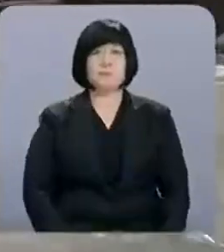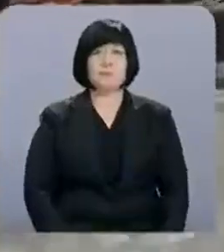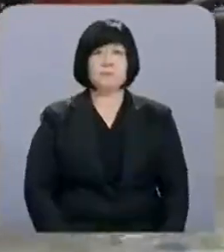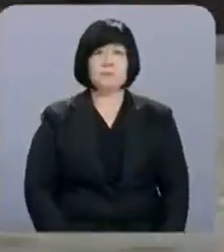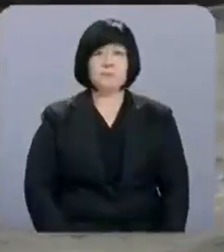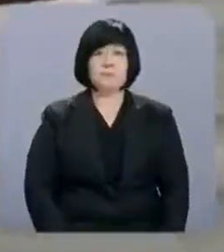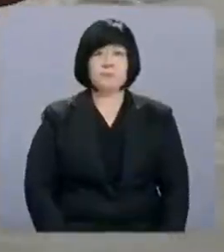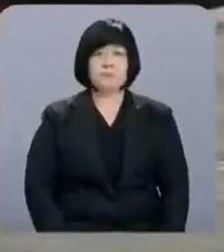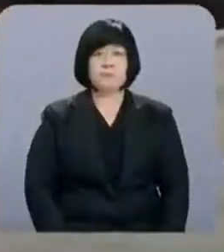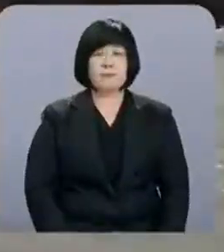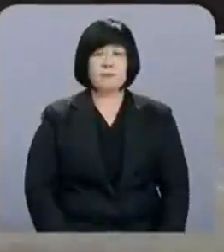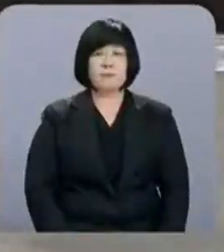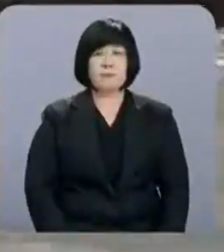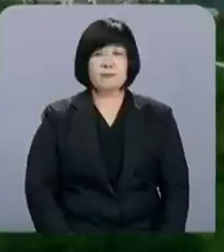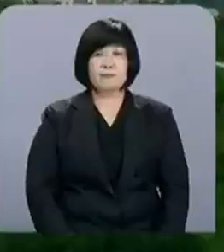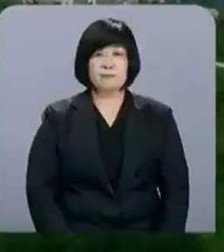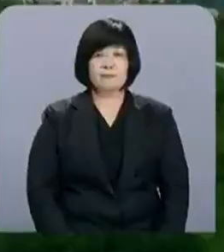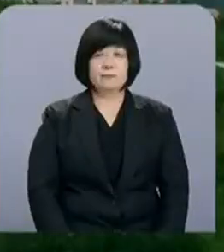입니다